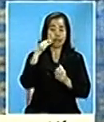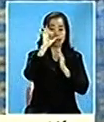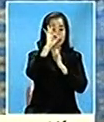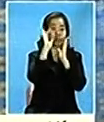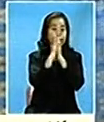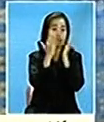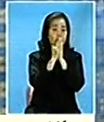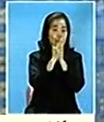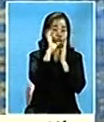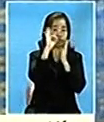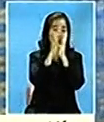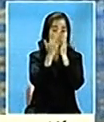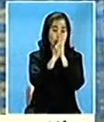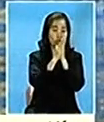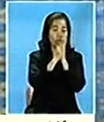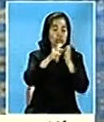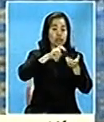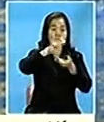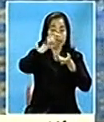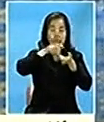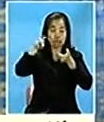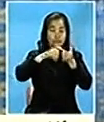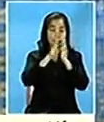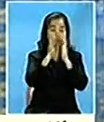ครับนักศึกษาปี1ปี2ทำ